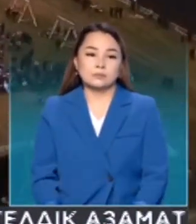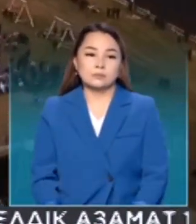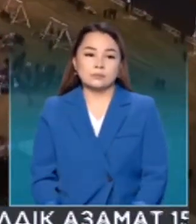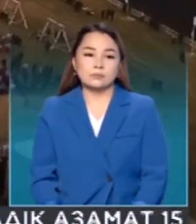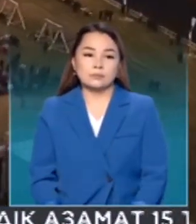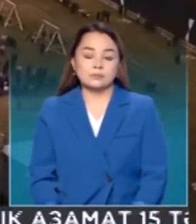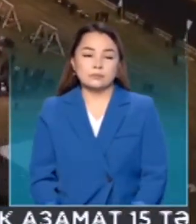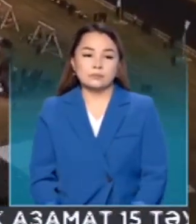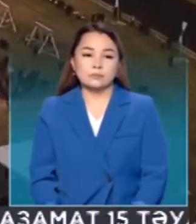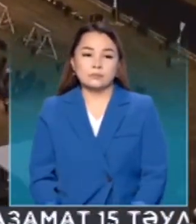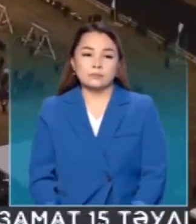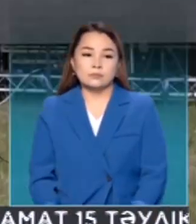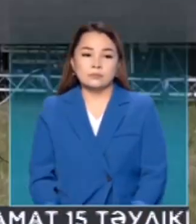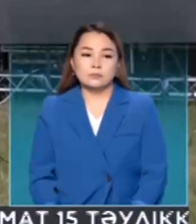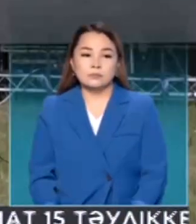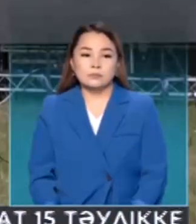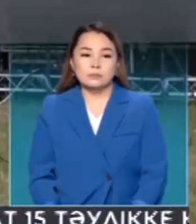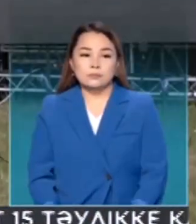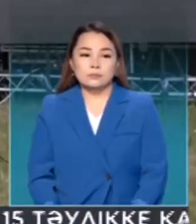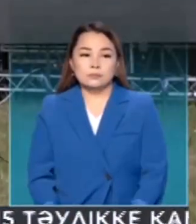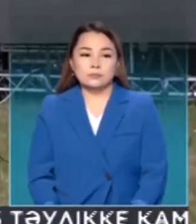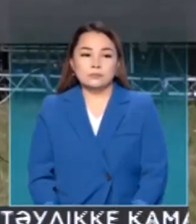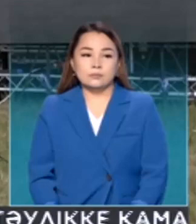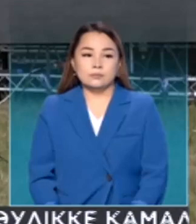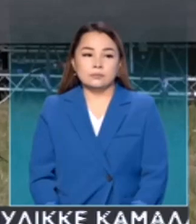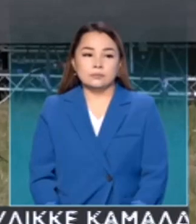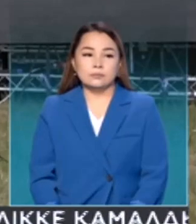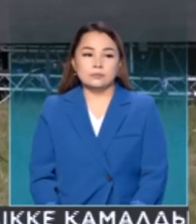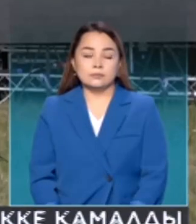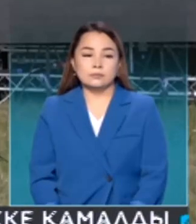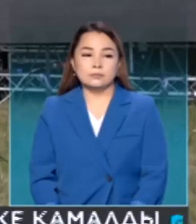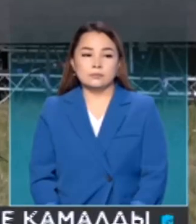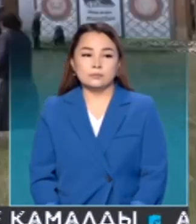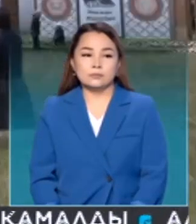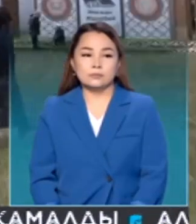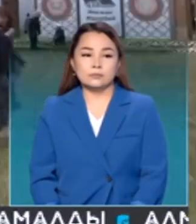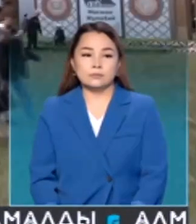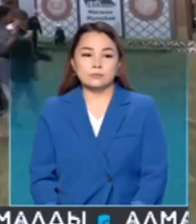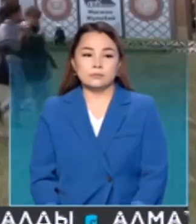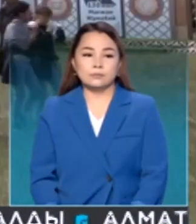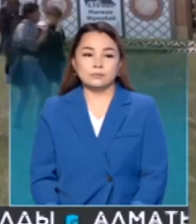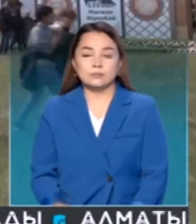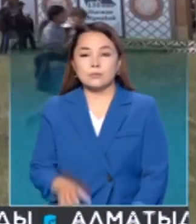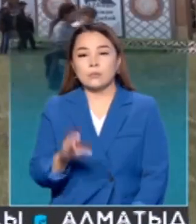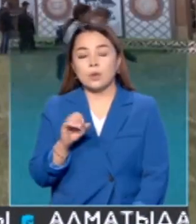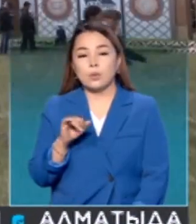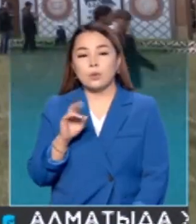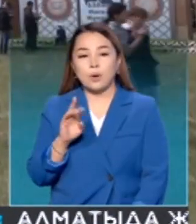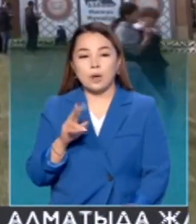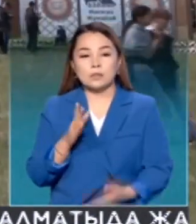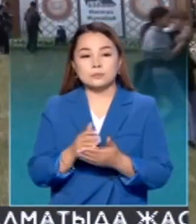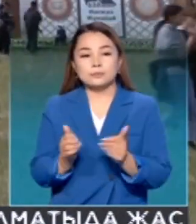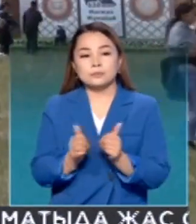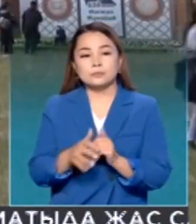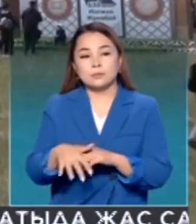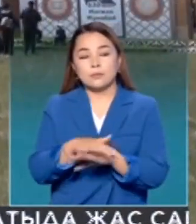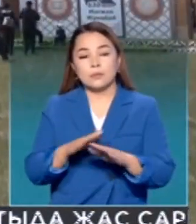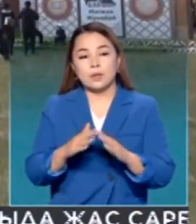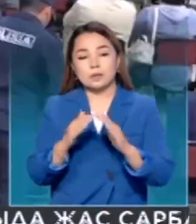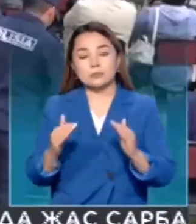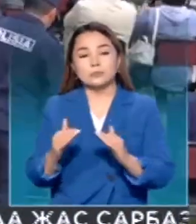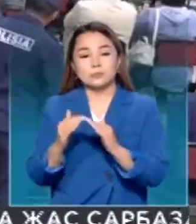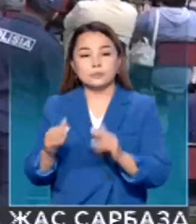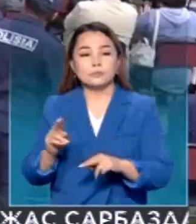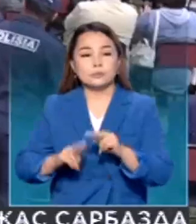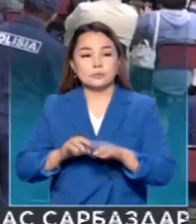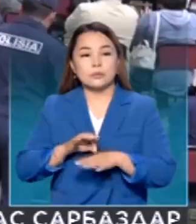Арыстансың, ақиқат деп ақырған. Жолбарысың, бойға шабыт шақырған. Сасқолдың жағасында қас қатар ақшанған киіз үйлер тігілді.